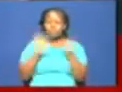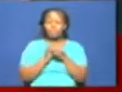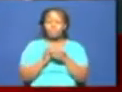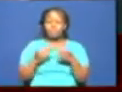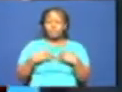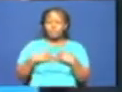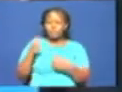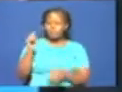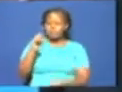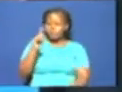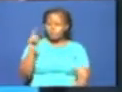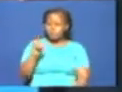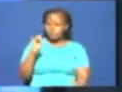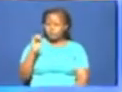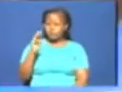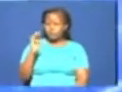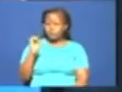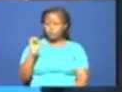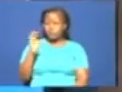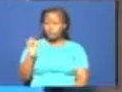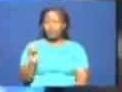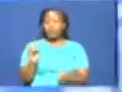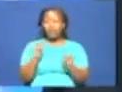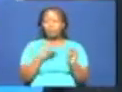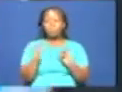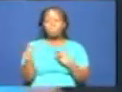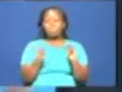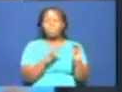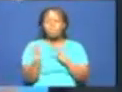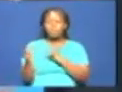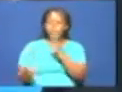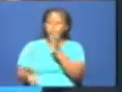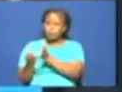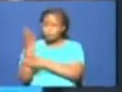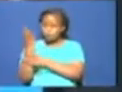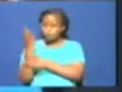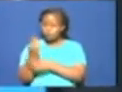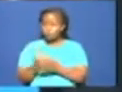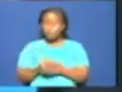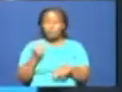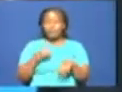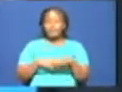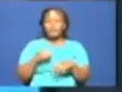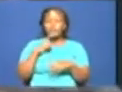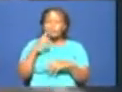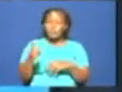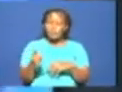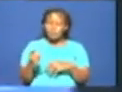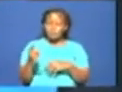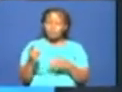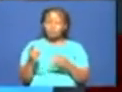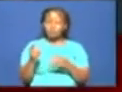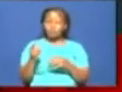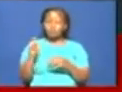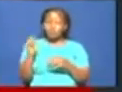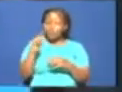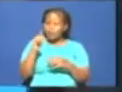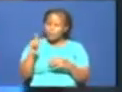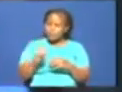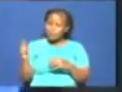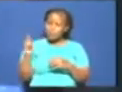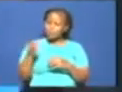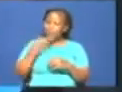la umoja movement. Na nikisema azimio, mnasema inawezekana.